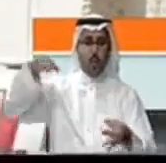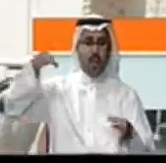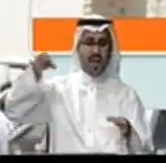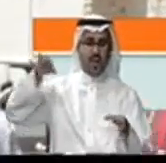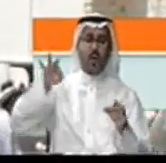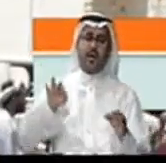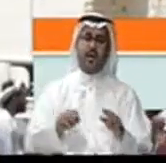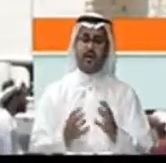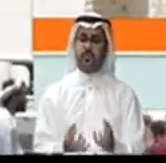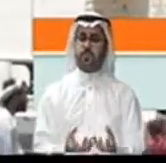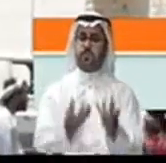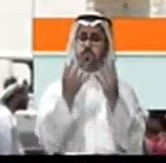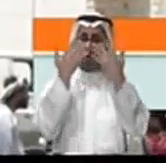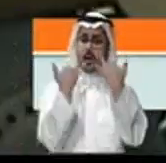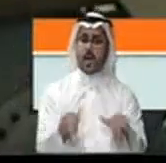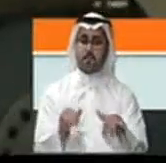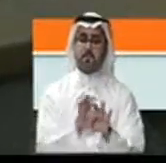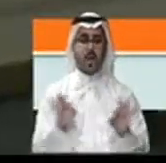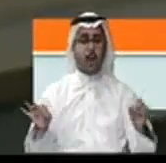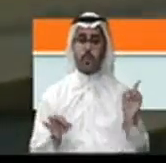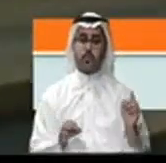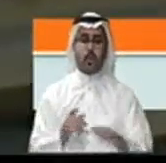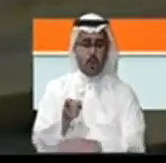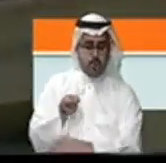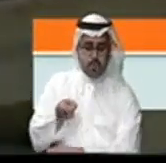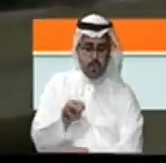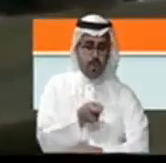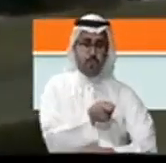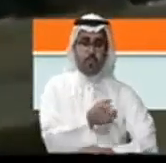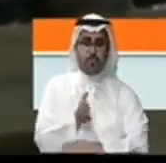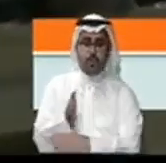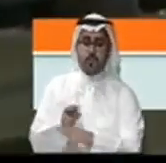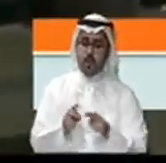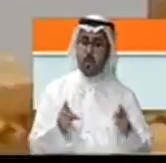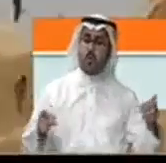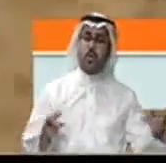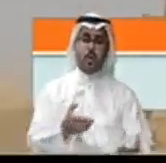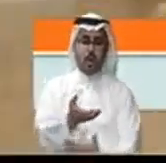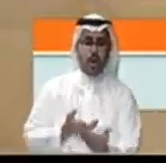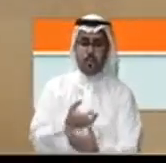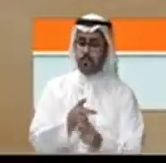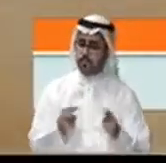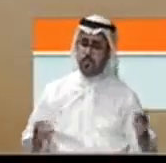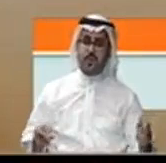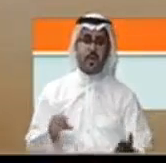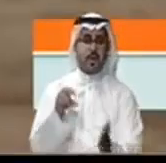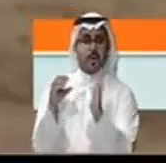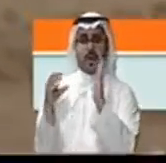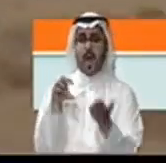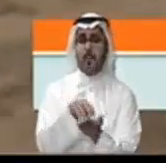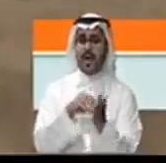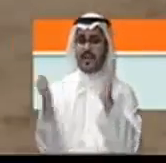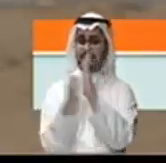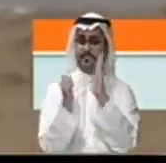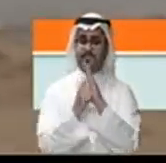بشكل كامل. وطال قصف الميليشيا بقذائف الهاون ومختلف الأسلحة الرشاشة أحياء سكنية